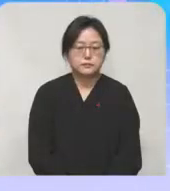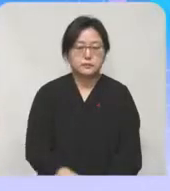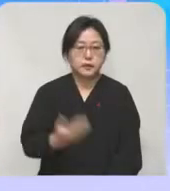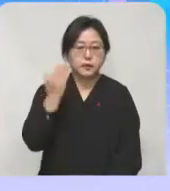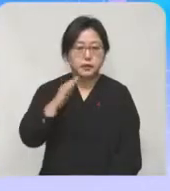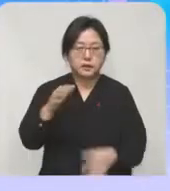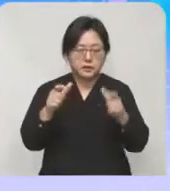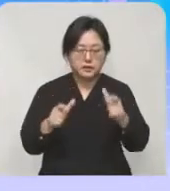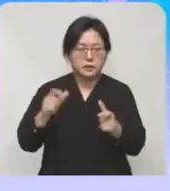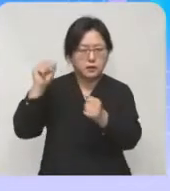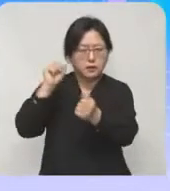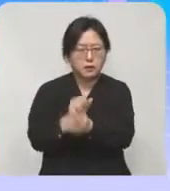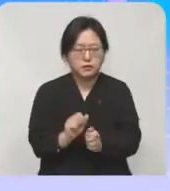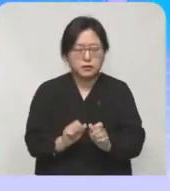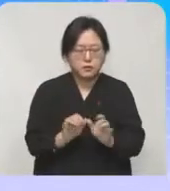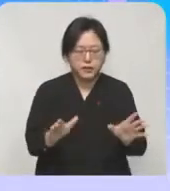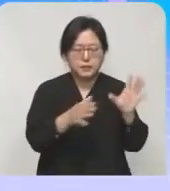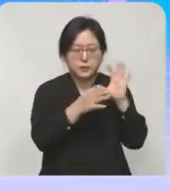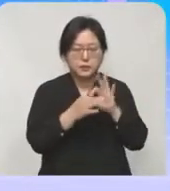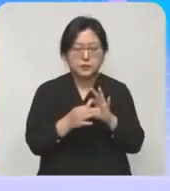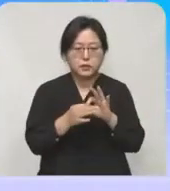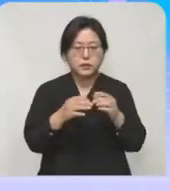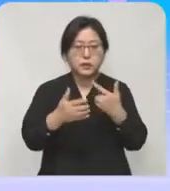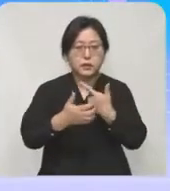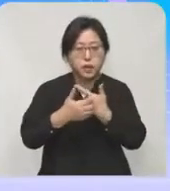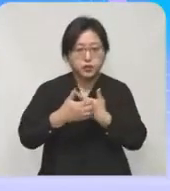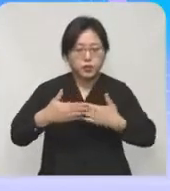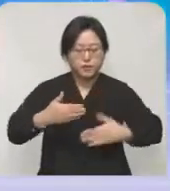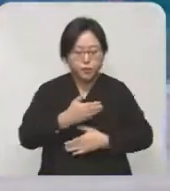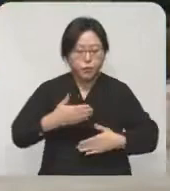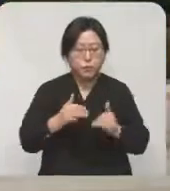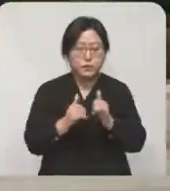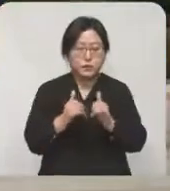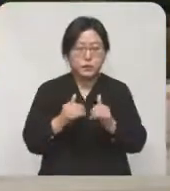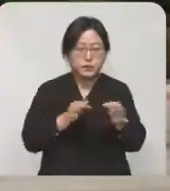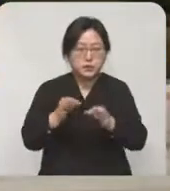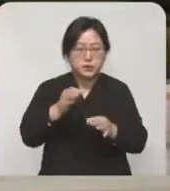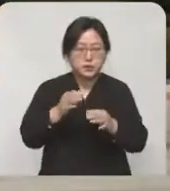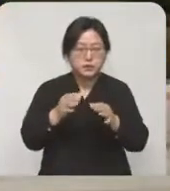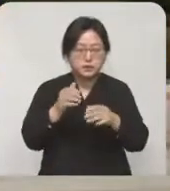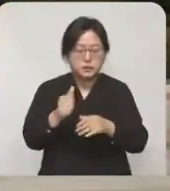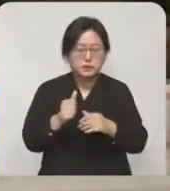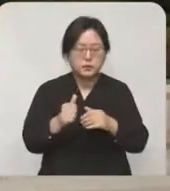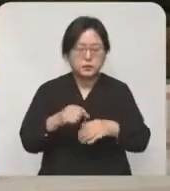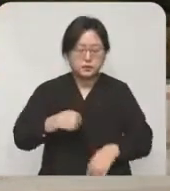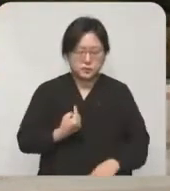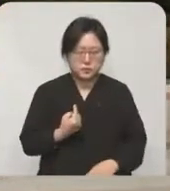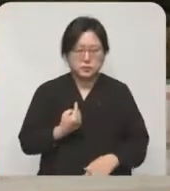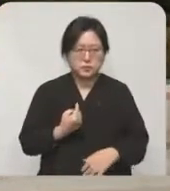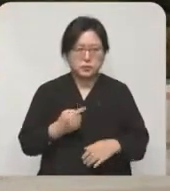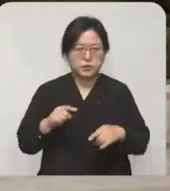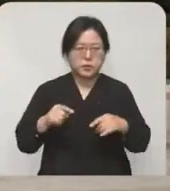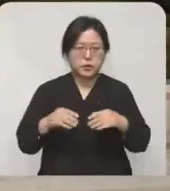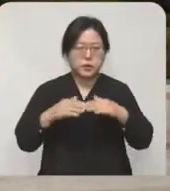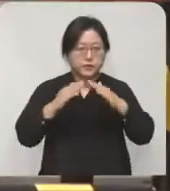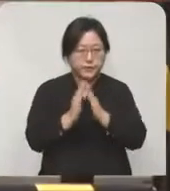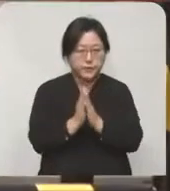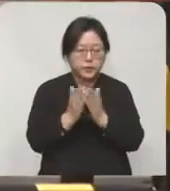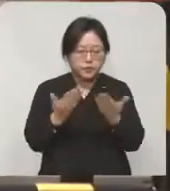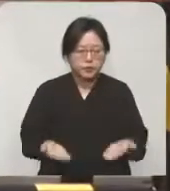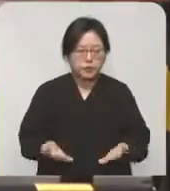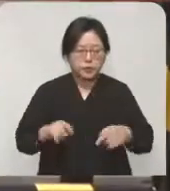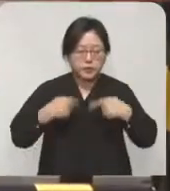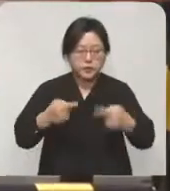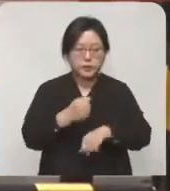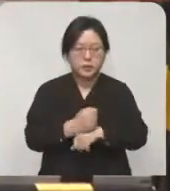최근 치 욕하면 확산 3가 이어지고 있는 나주에 목욕장 업소들이 자발적인 휴업에 동참하기로 했습니다 나주